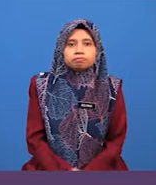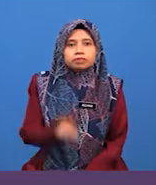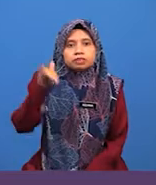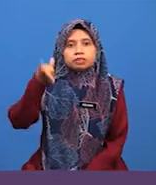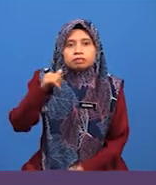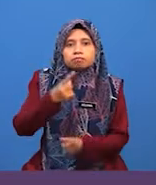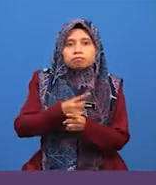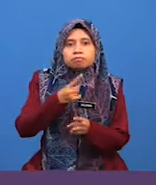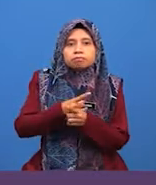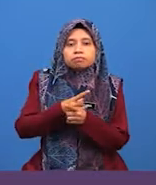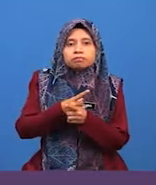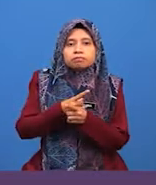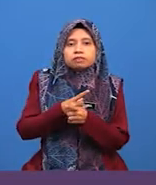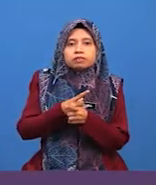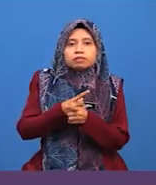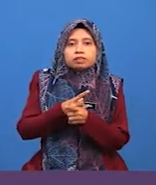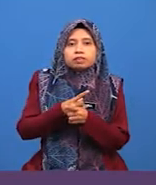Ya, betul.